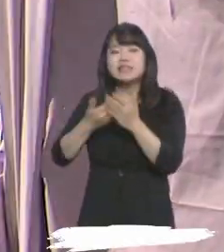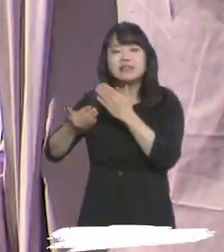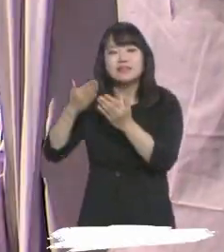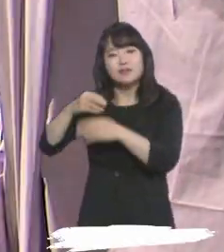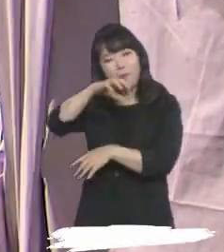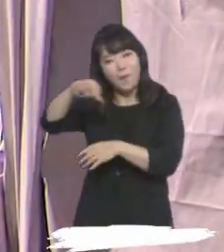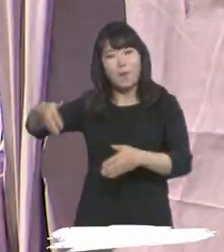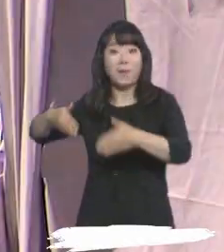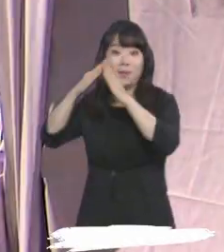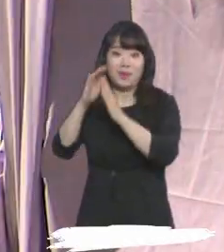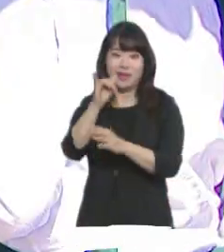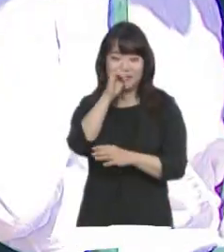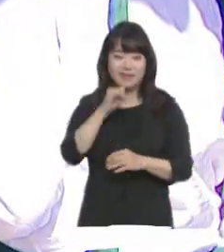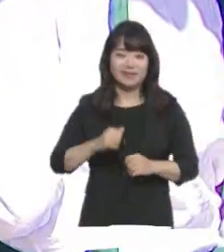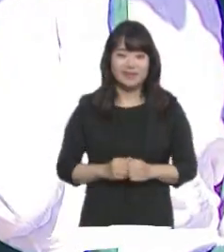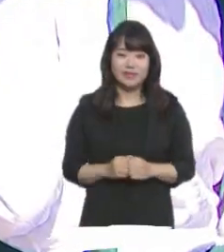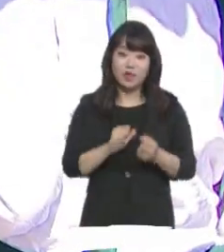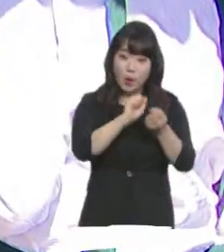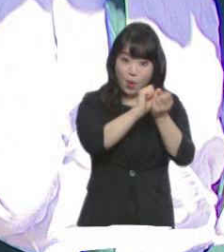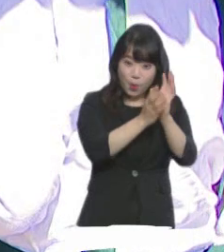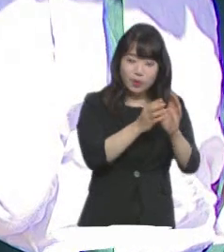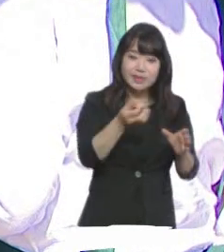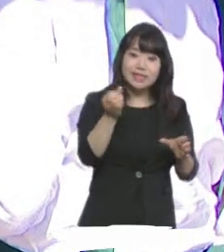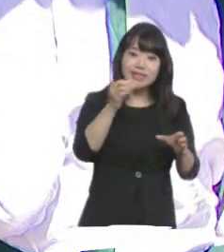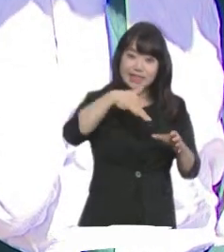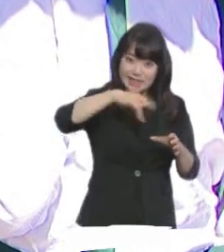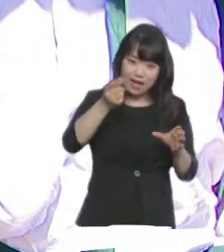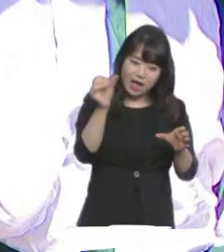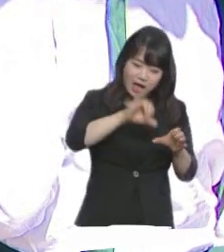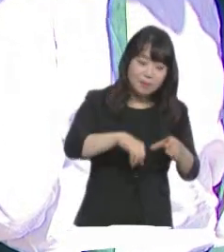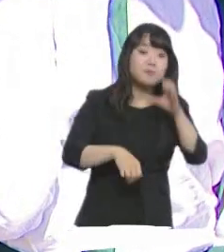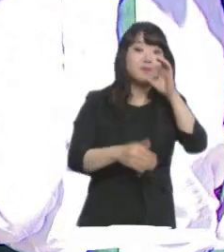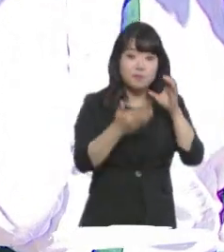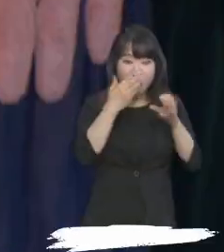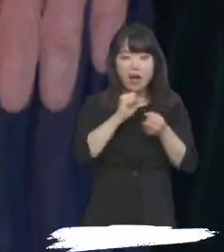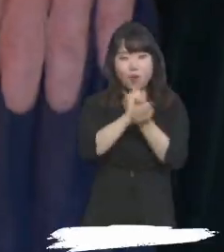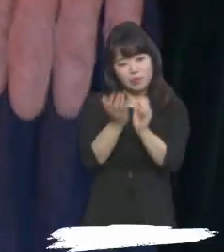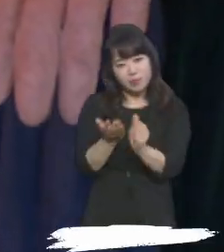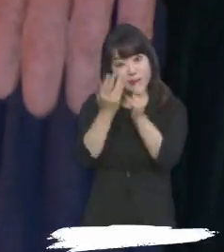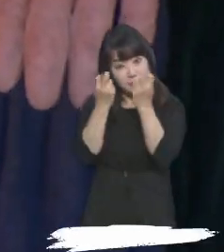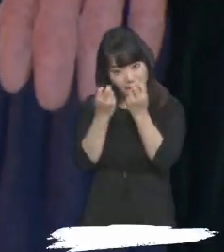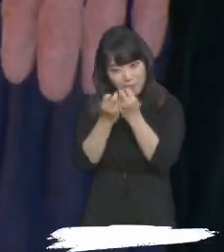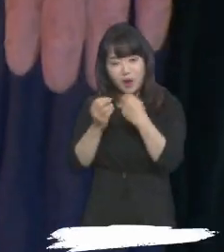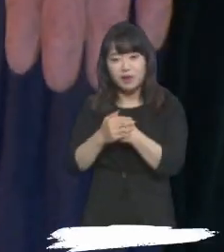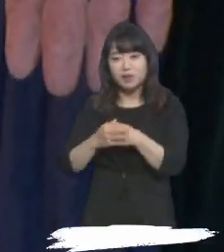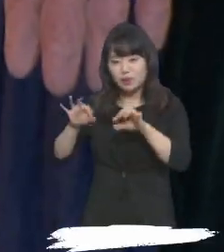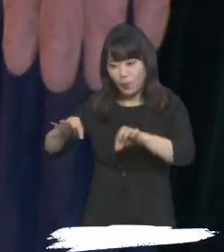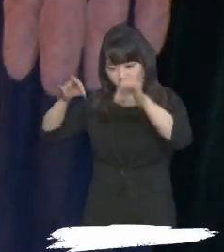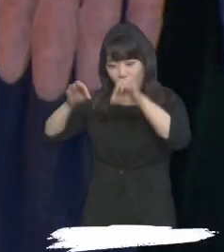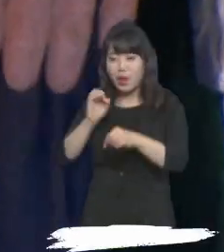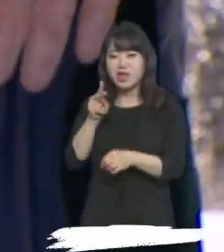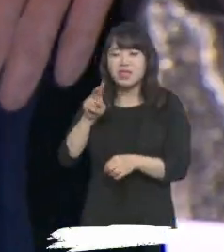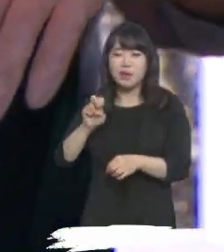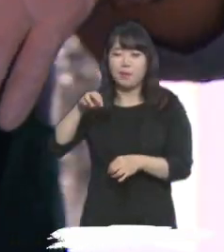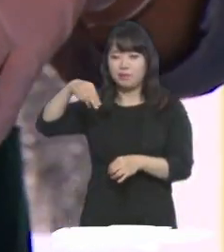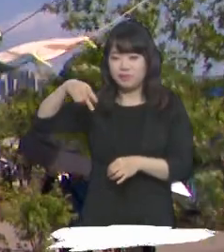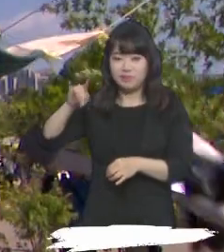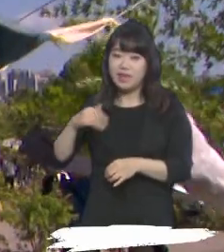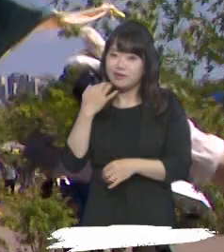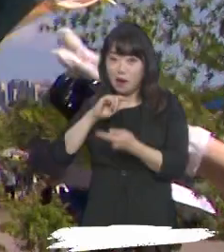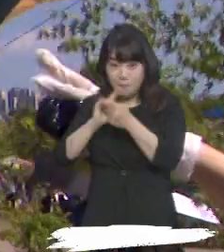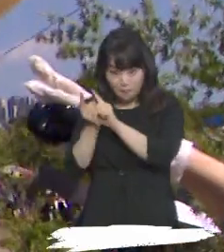부스로 채워졌습니다. 꽃차 시음과 화분 가꾸기, 천연염료 염색 체험 등 서울